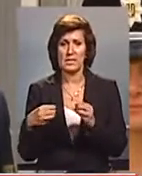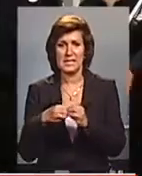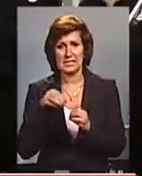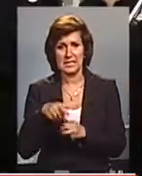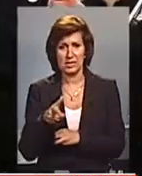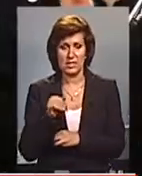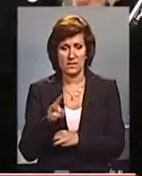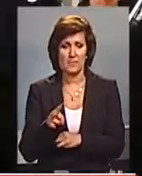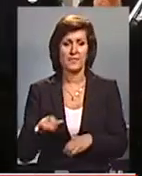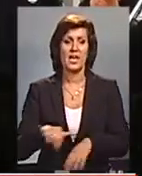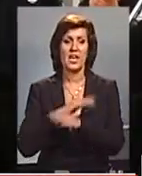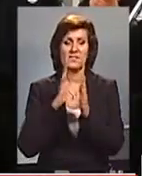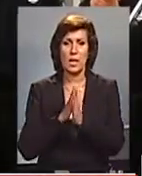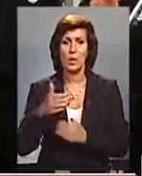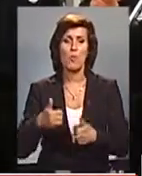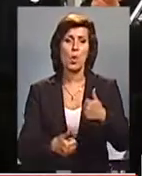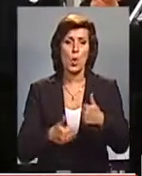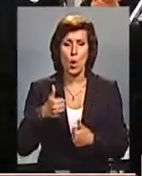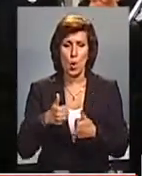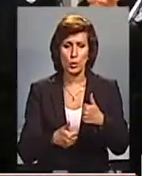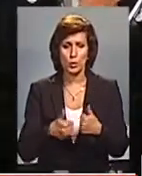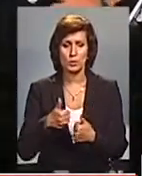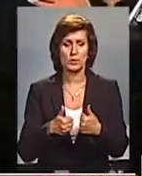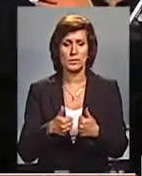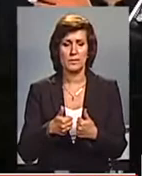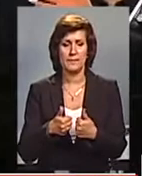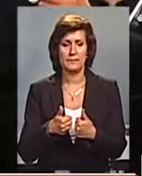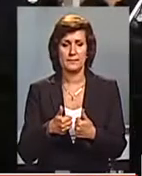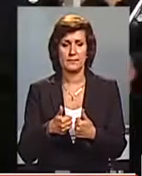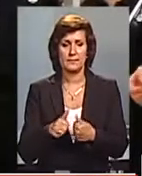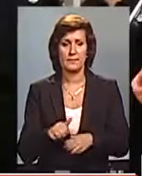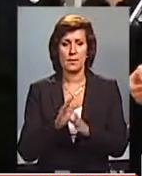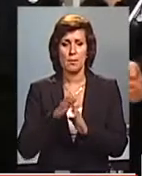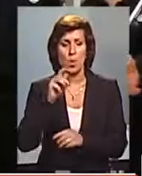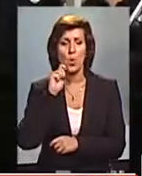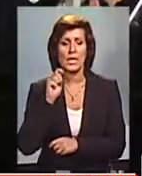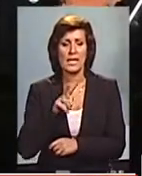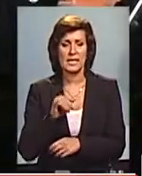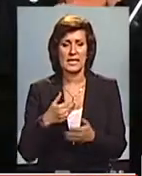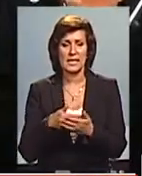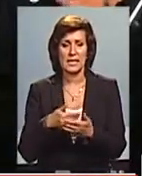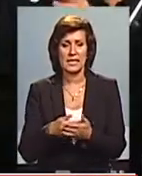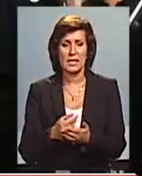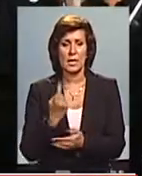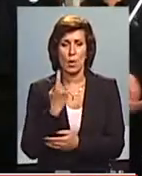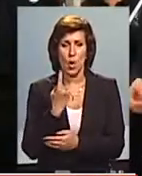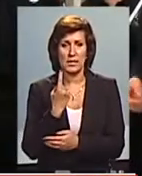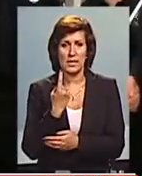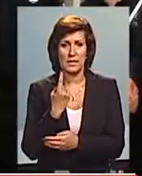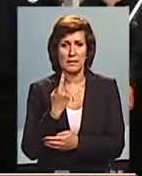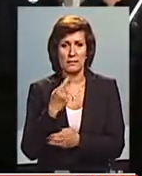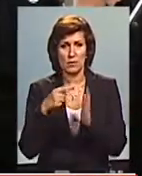тисяч гривень. Загалом конкурс, дорога громада, в цілому по Україні десь близько 1 до